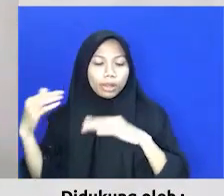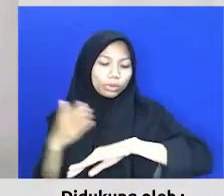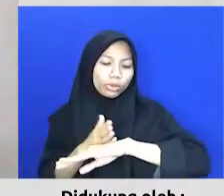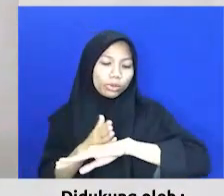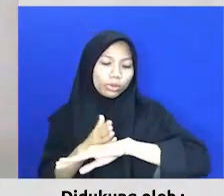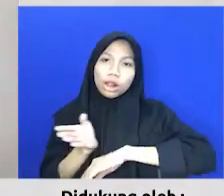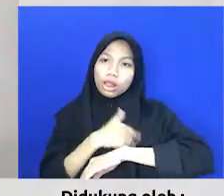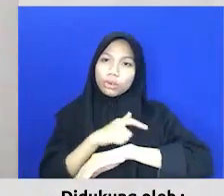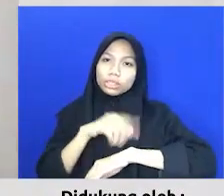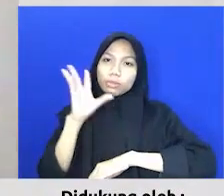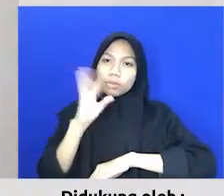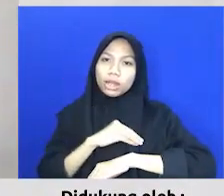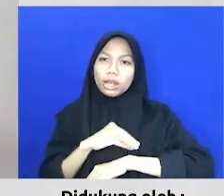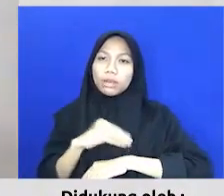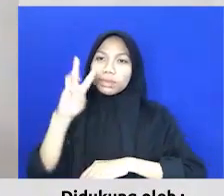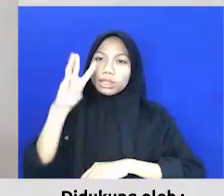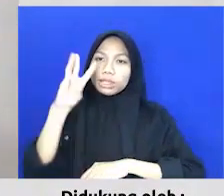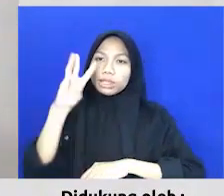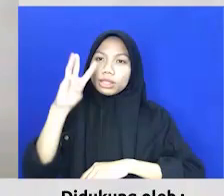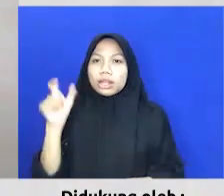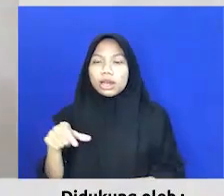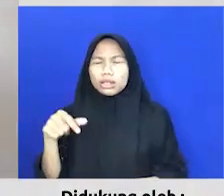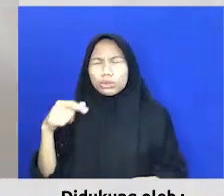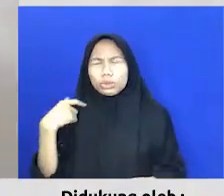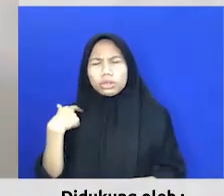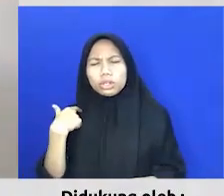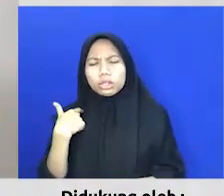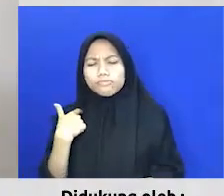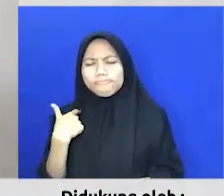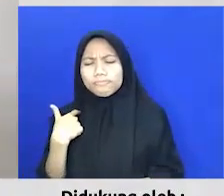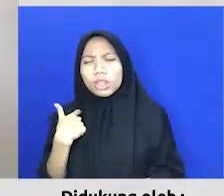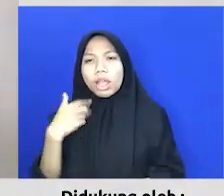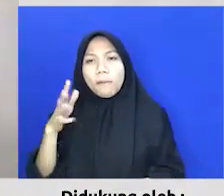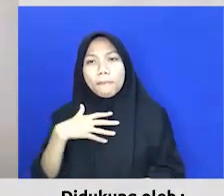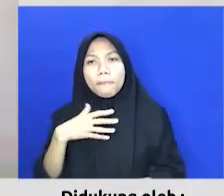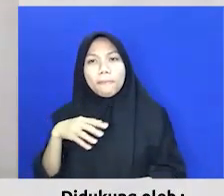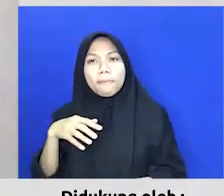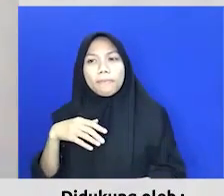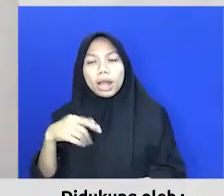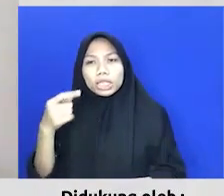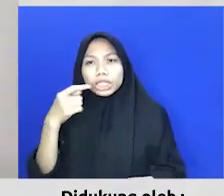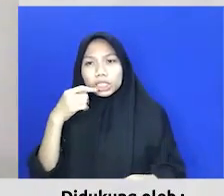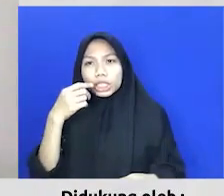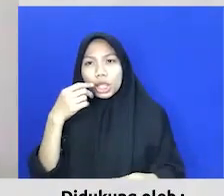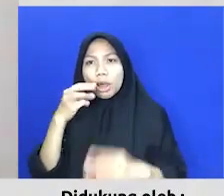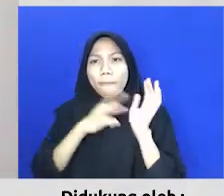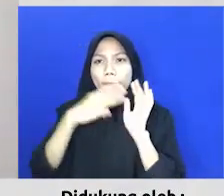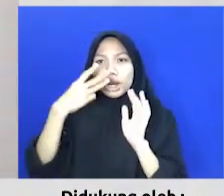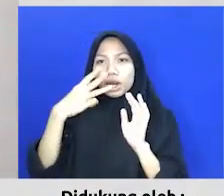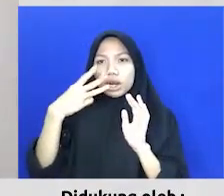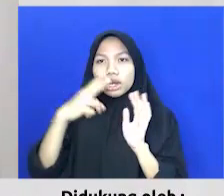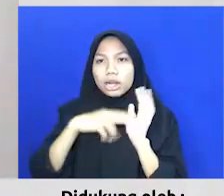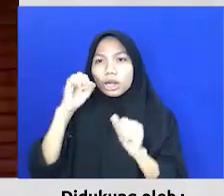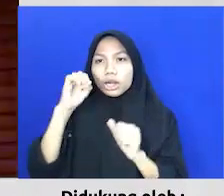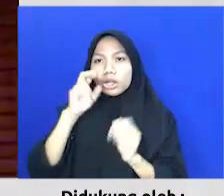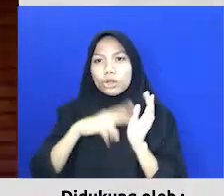gitu ya. Satu, Bapak juga yang nulis, Tiga Dara itu bahkan saya bisa bilang begitu nonton Tiga Dara, wah ini bahkan lebih modern jalan pikirannya dibandingin film tahun